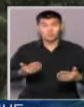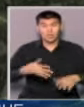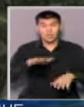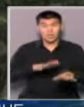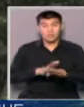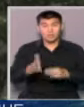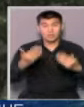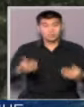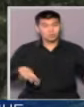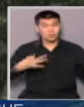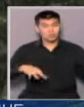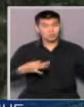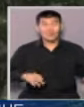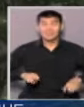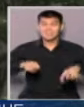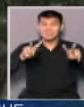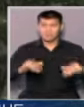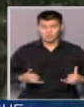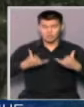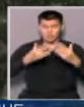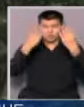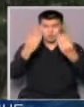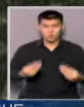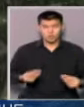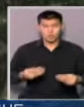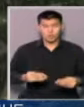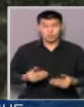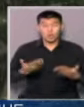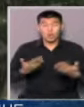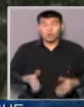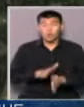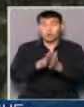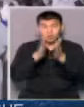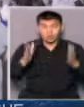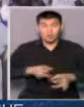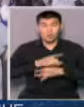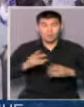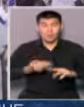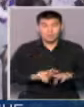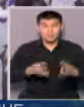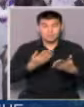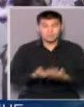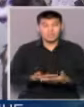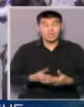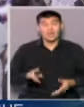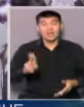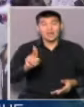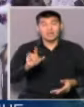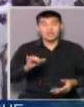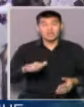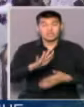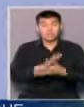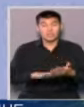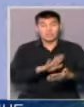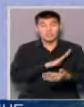болған домбыраға арнайы күн белгілеп мадақталуы әрине үлкен қуаныш. Игіс Қаршы Ахмедияровтың ескерткішінде